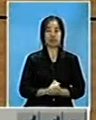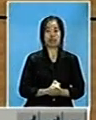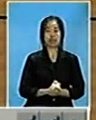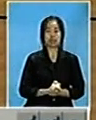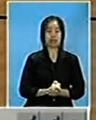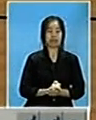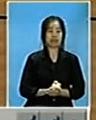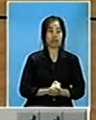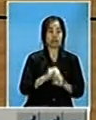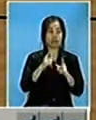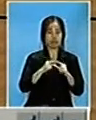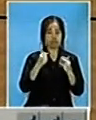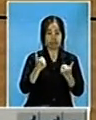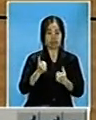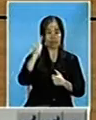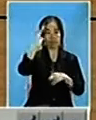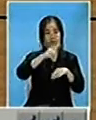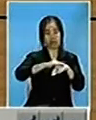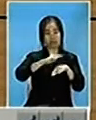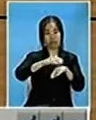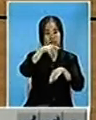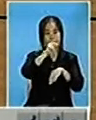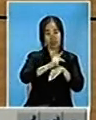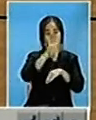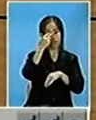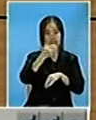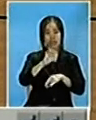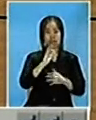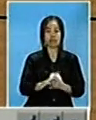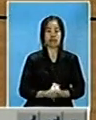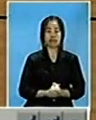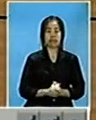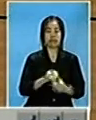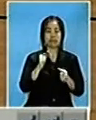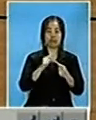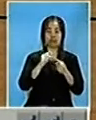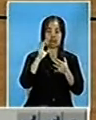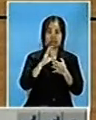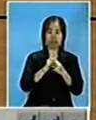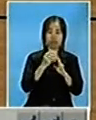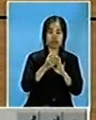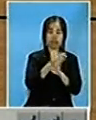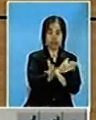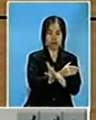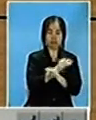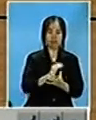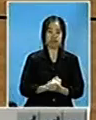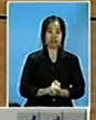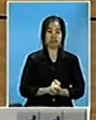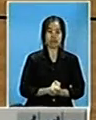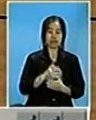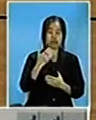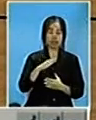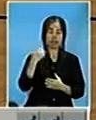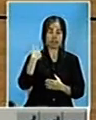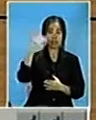เรื่องนี้ผมเคยท้วงติงต่อท่านประธานมาแล้วครั้งหนึ่งนะครับในก่อนหน้านี้ที่มีการรับฟังรายงานกันแล้วก็มีการ